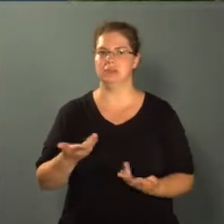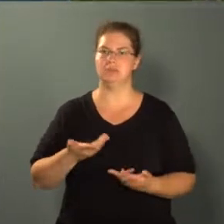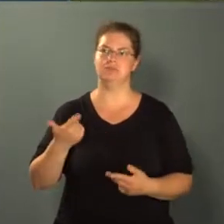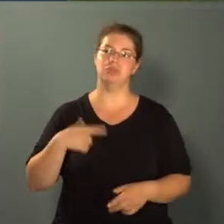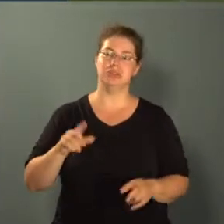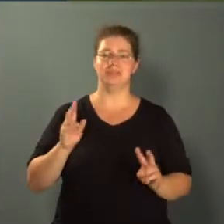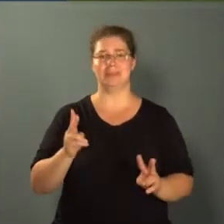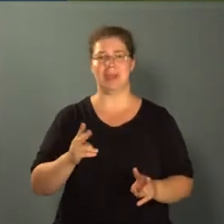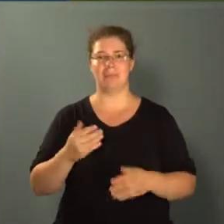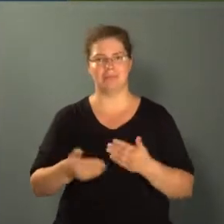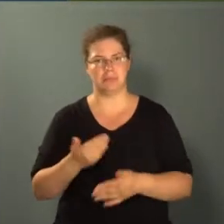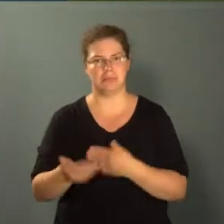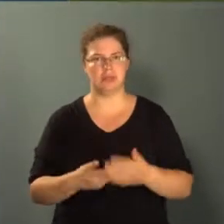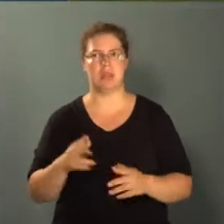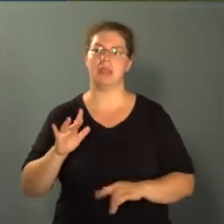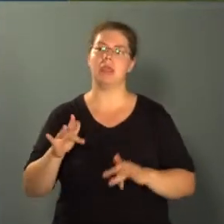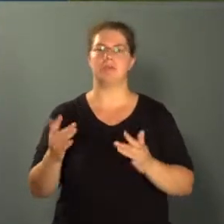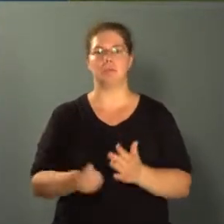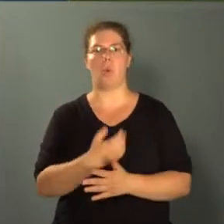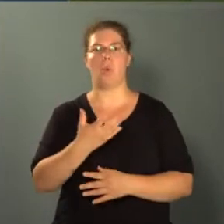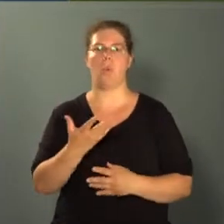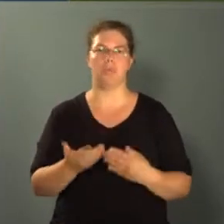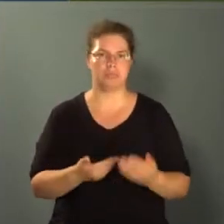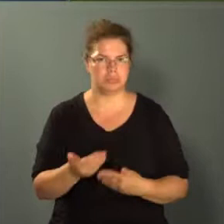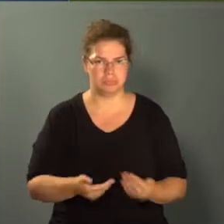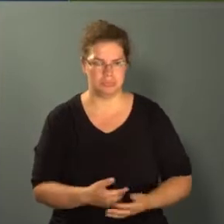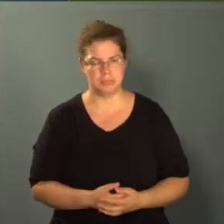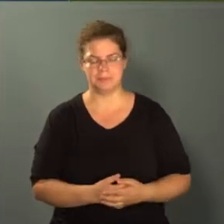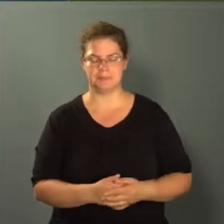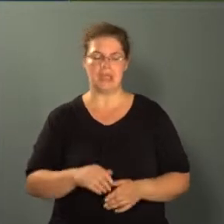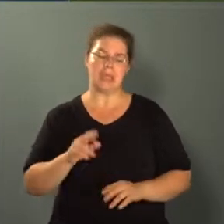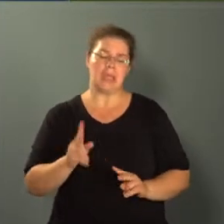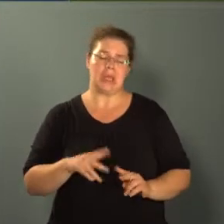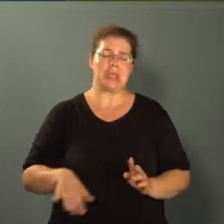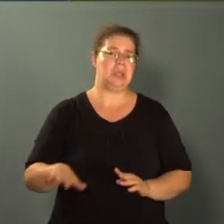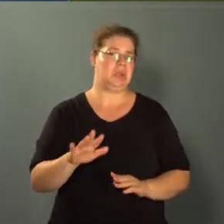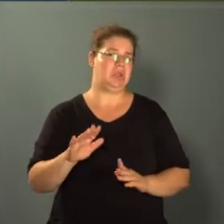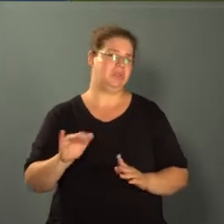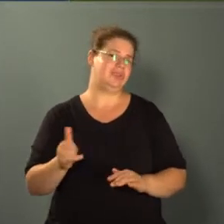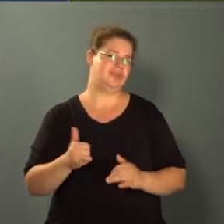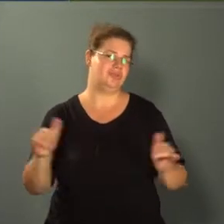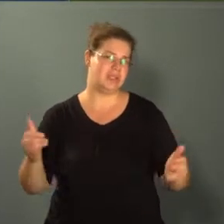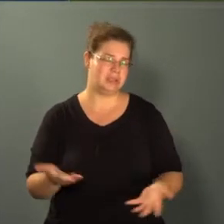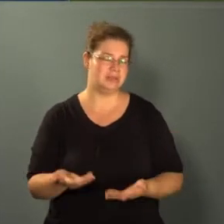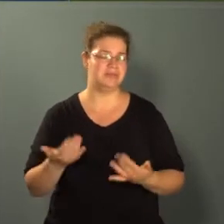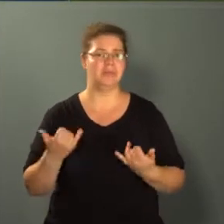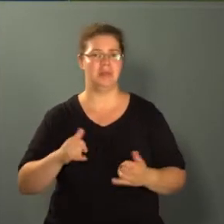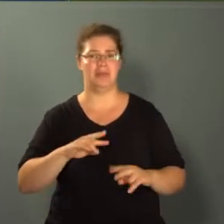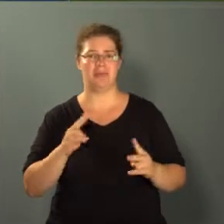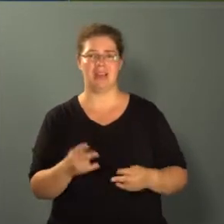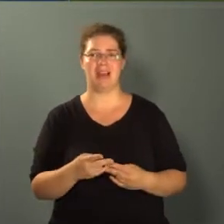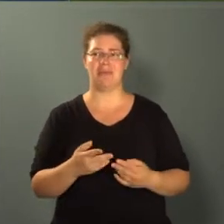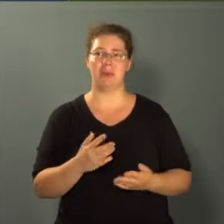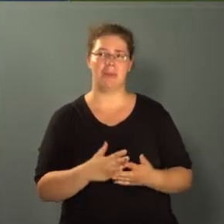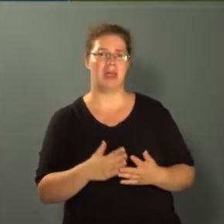voltak épp lehet bazírozni néhány új fogást? Hát etéren is fejlődni kellett. Ugye a mai világban már